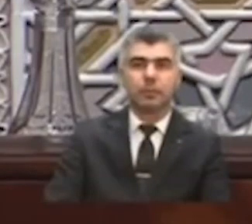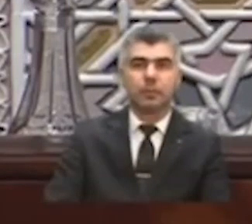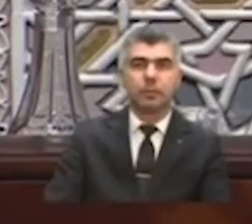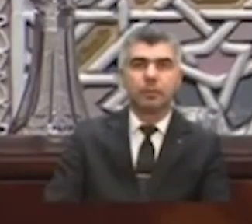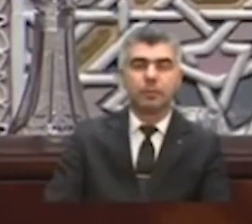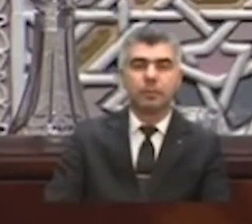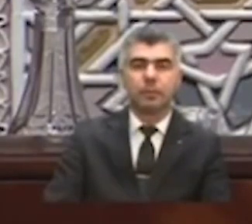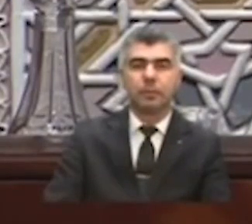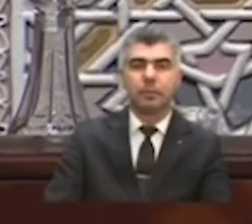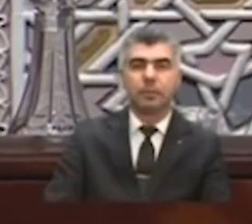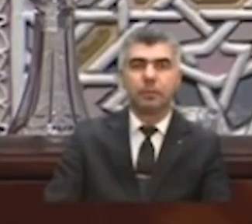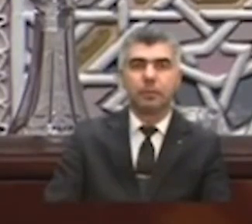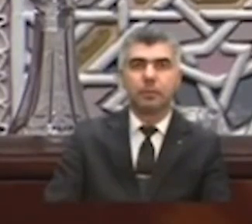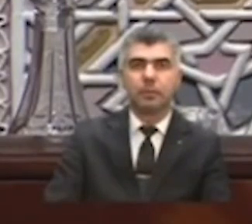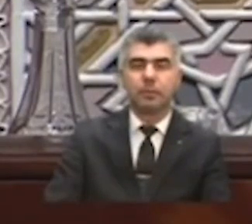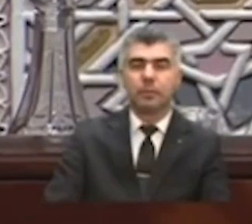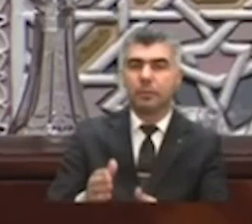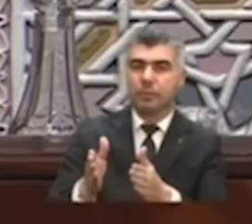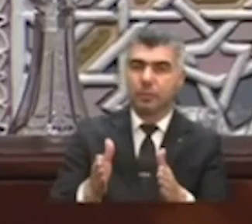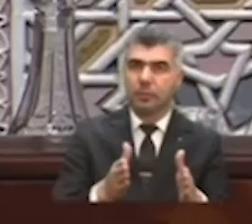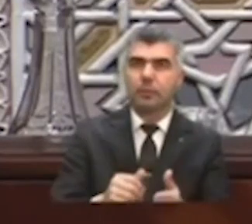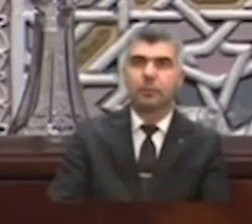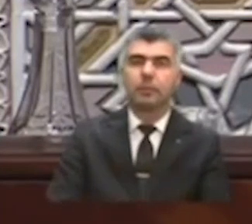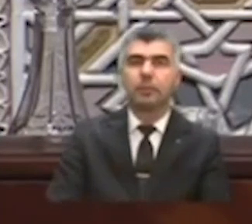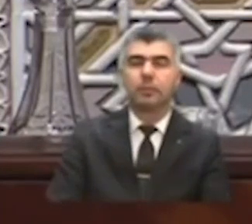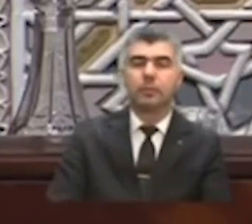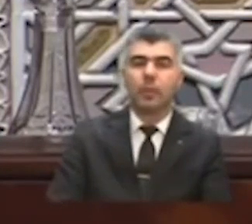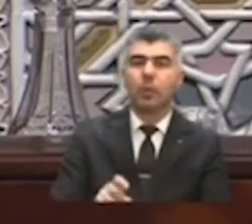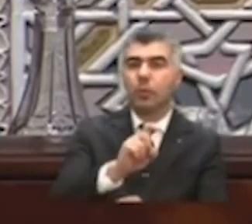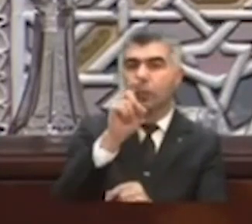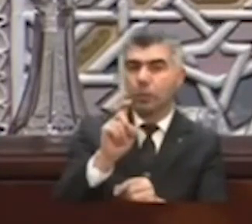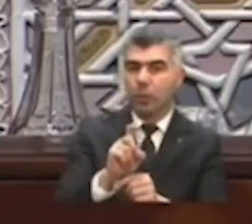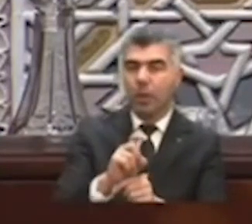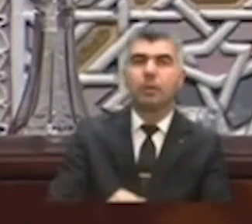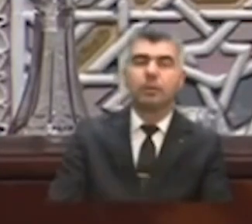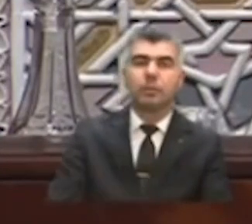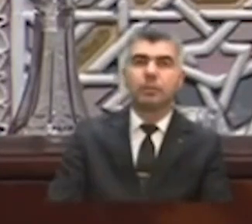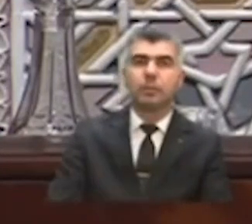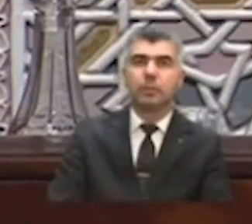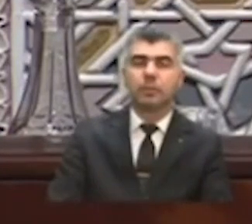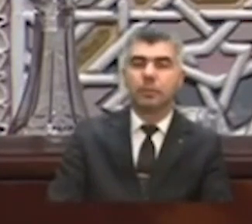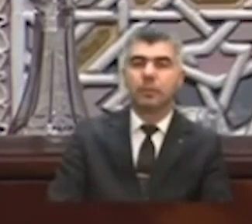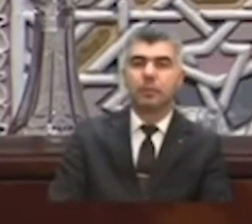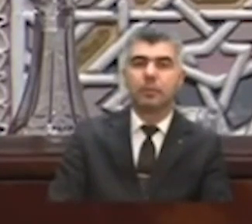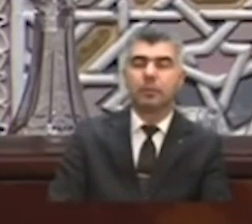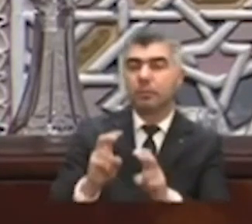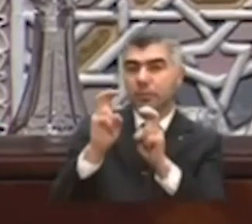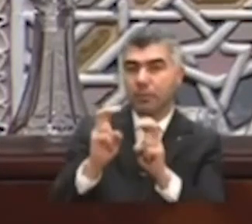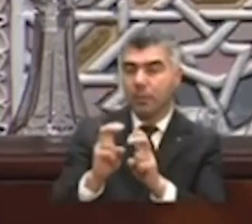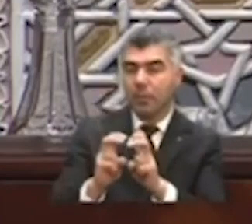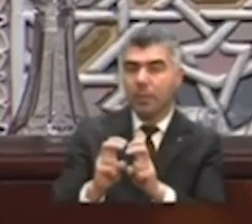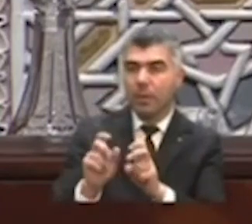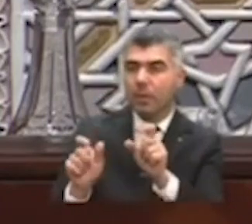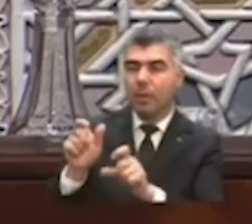لا يبدو. نمر الى السؤال الموالي، سؤال عن نقص